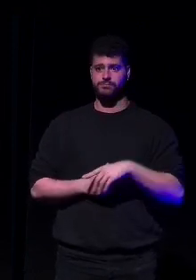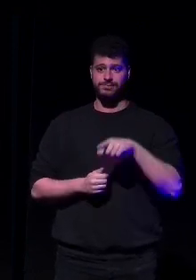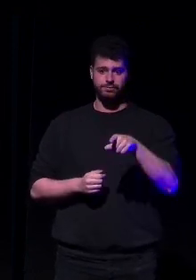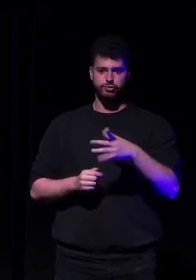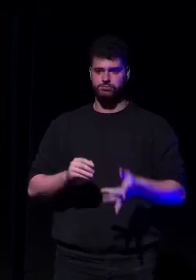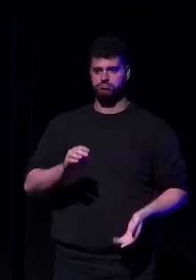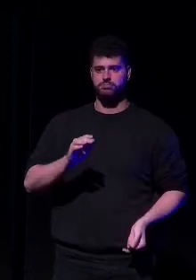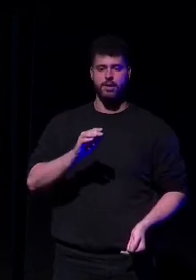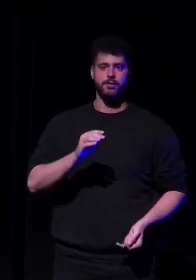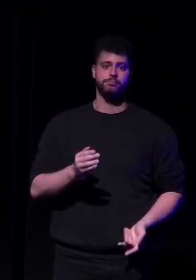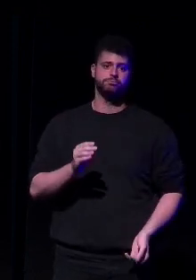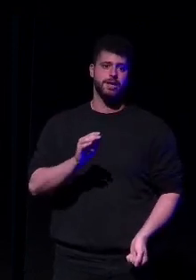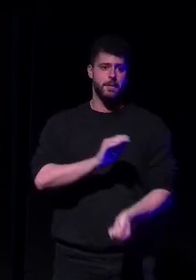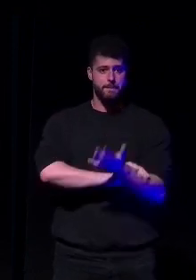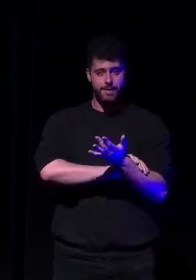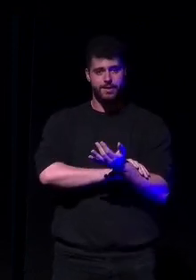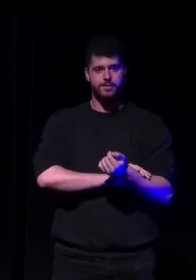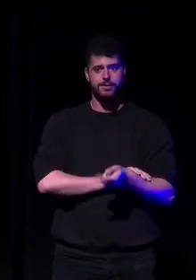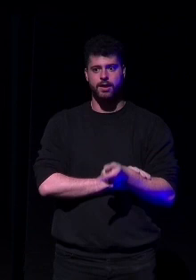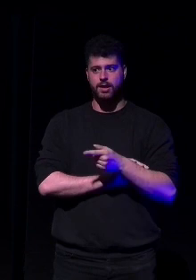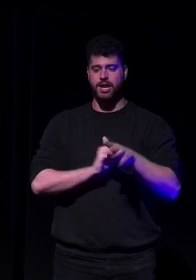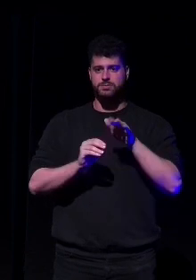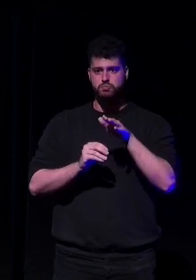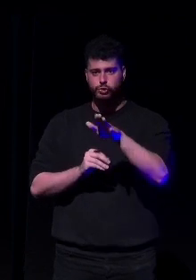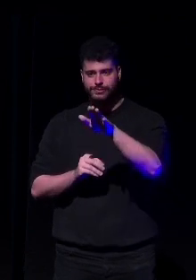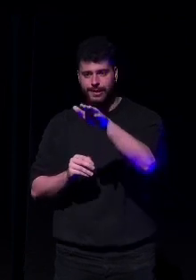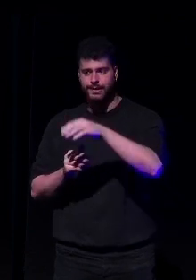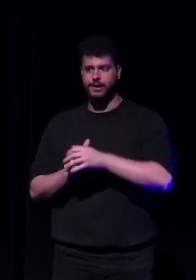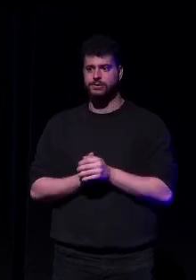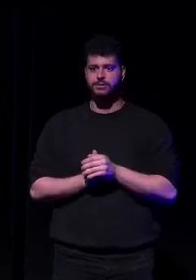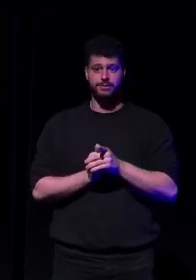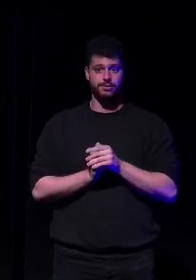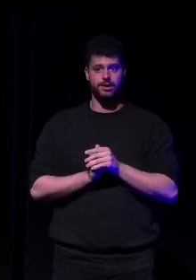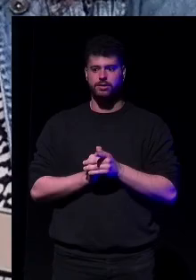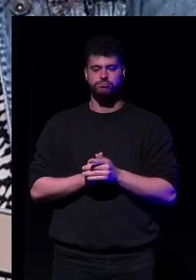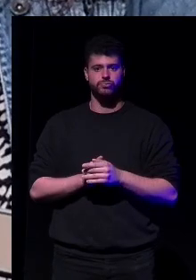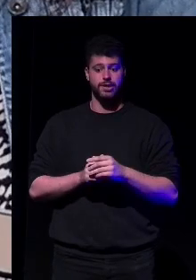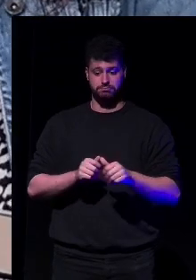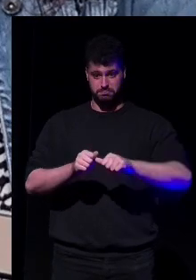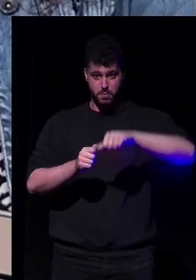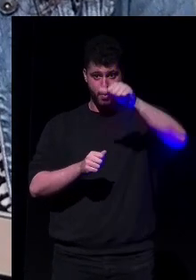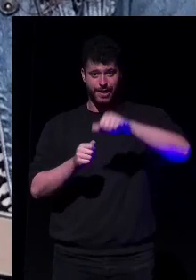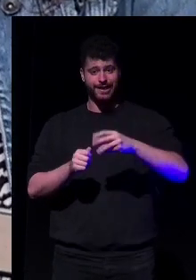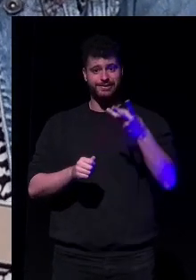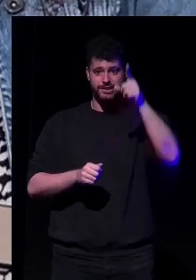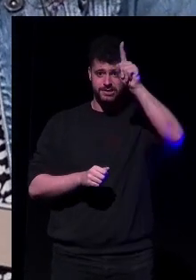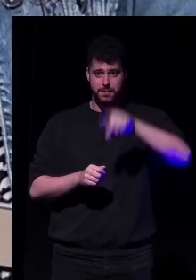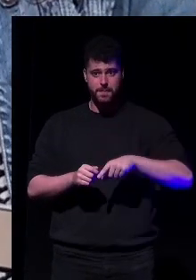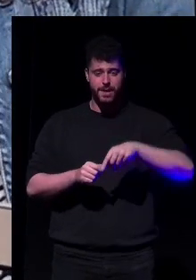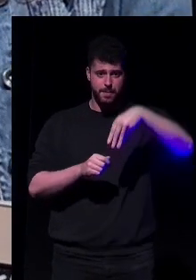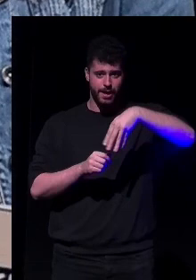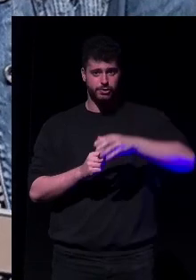el seu origen en el circ de muntanyes que pràcticament toquen els 3.000 metres a Ull de Ter, on neix el